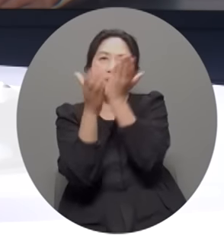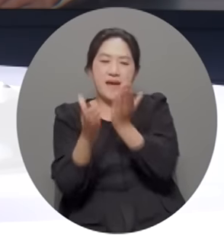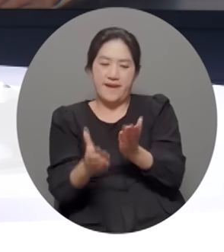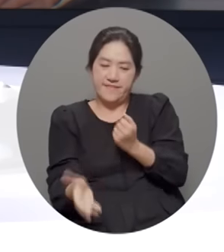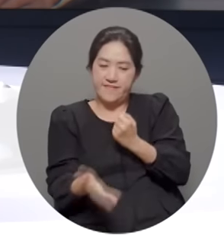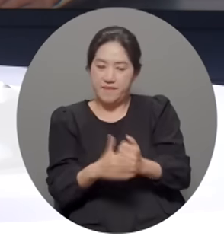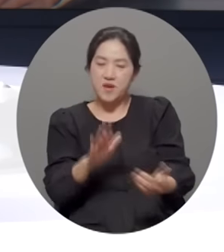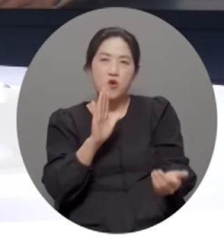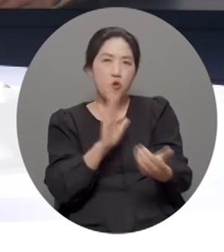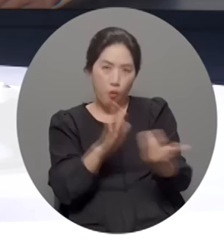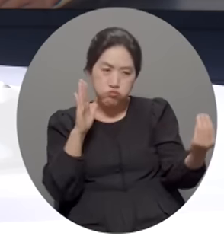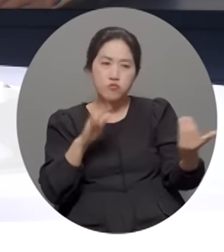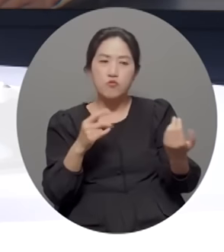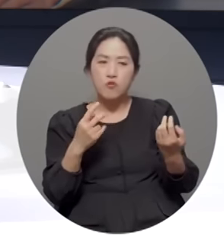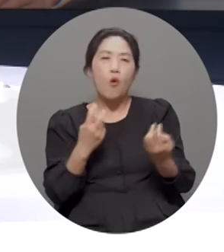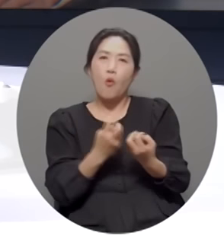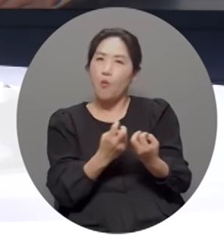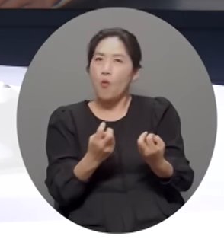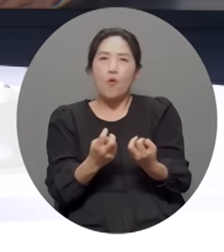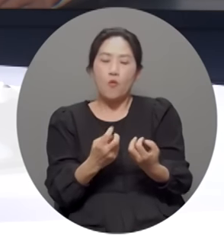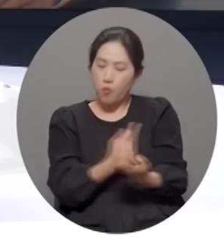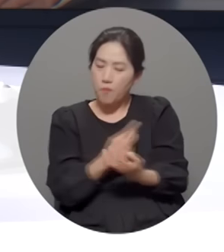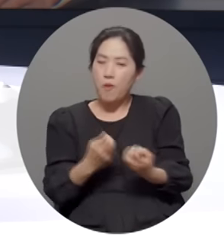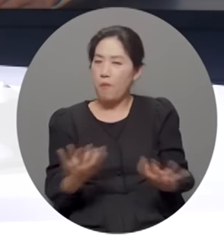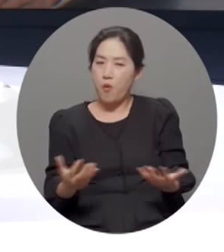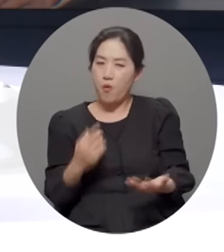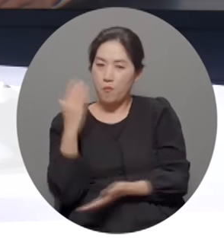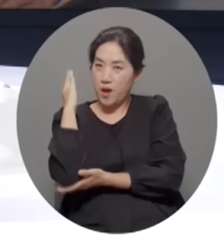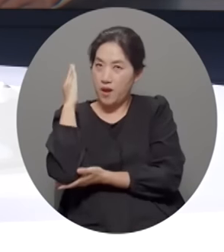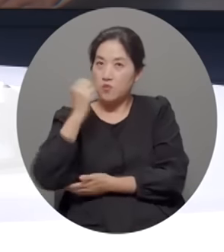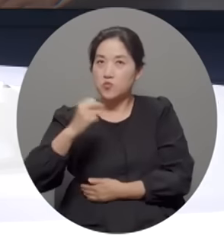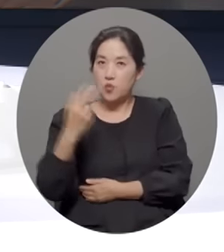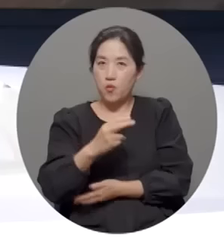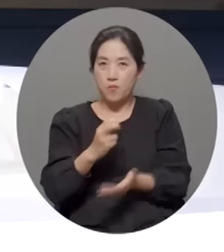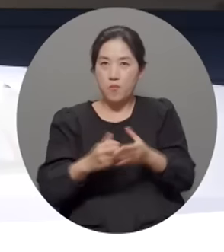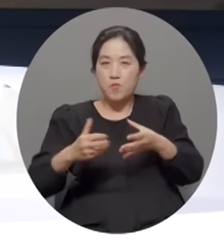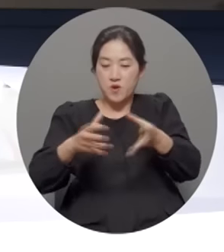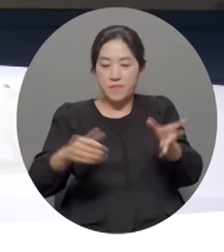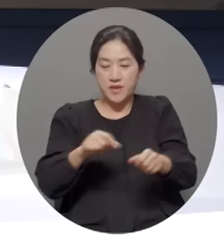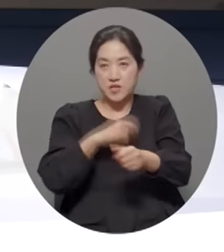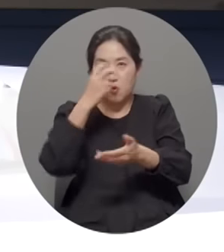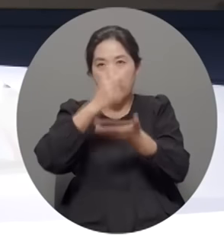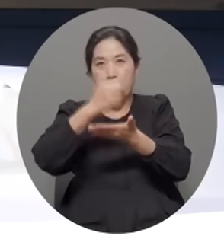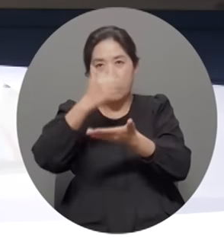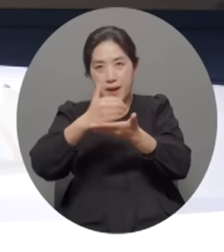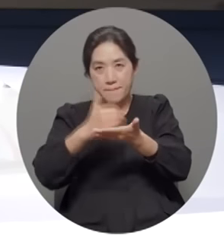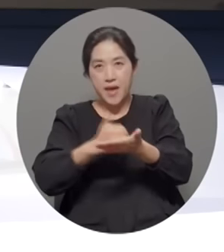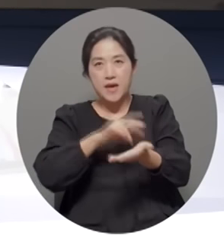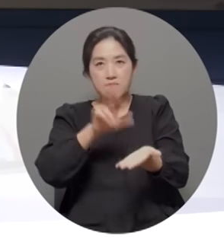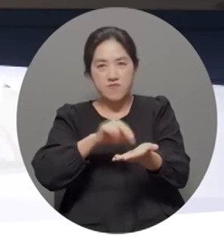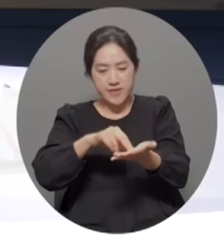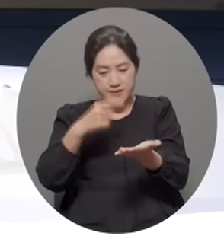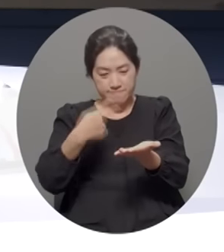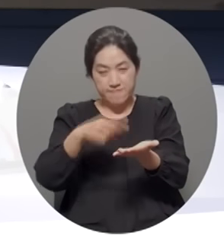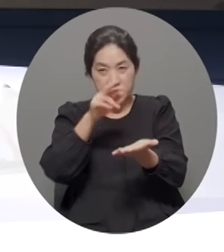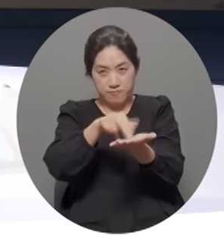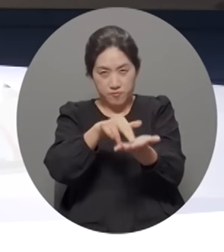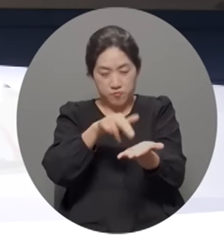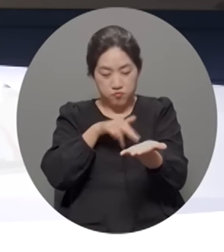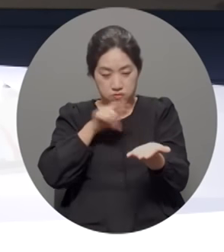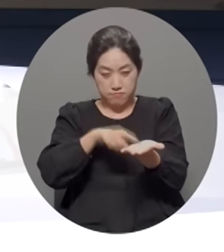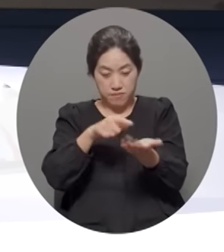거부권을 행사할 수밖에 없었다라고 강조했죠. 여기에 더해 법무부는 특검 법안의 문제점을 지적하는